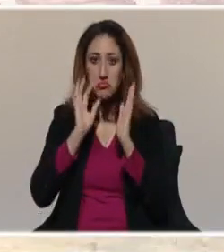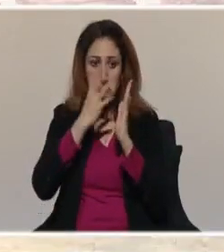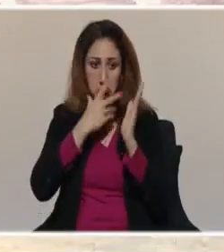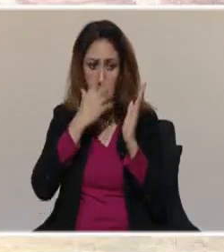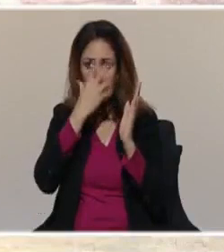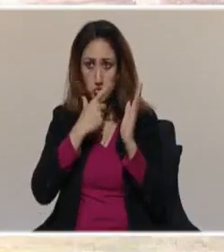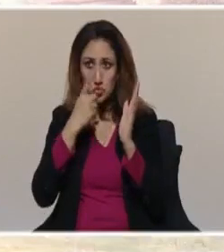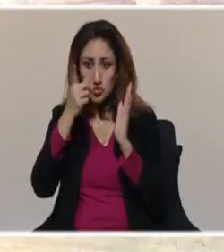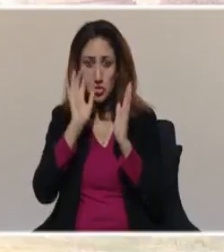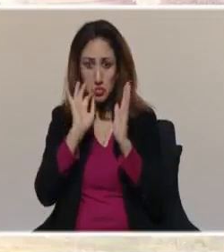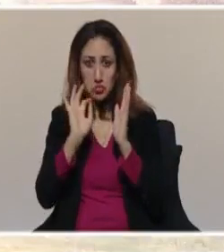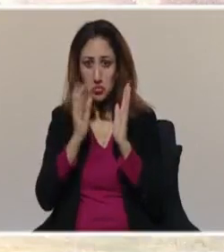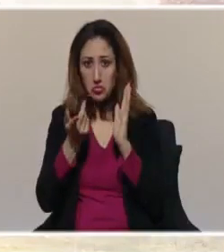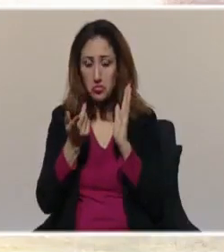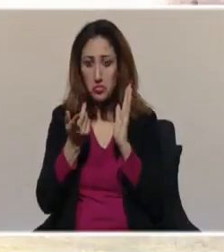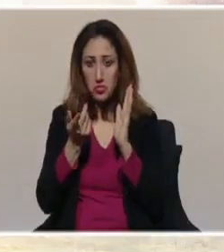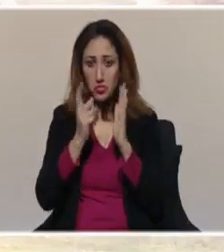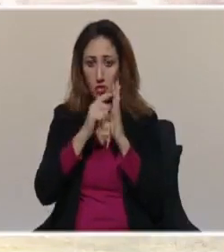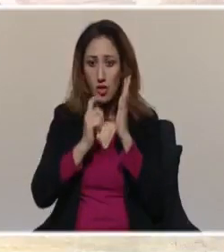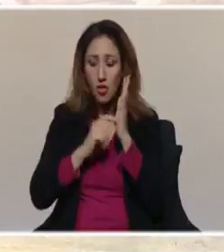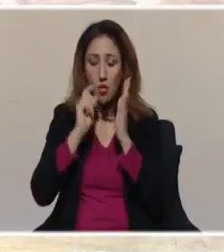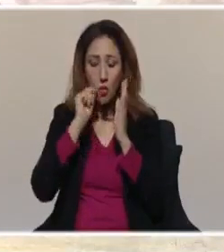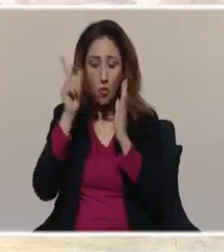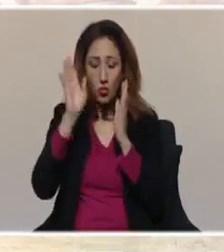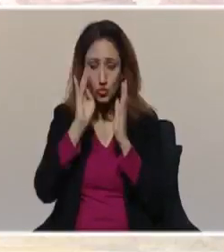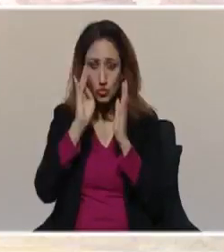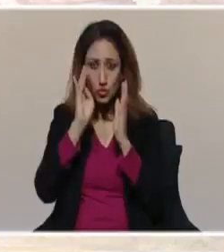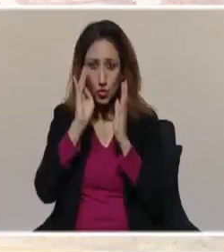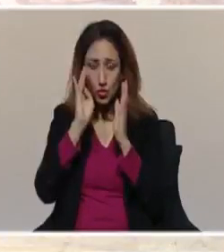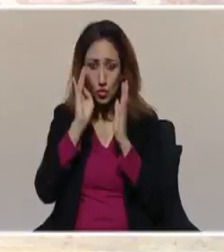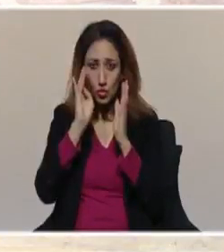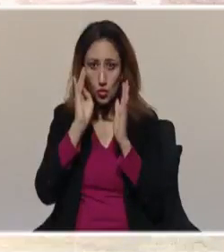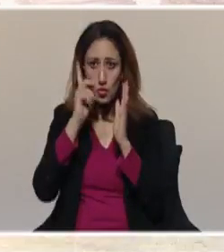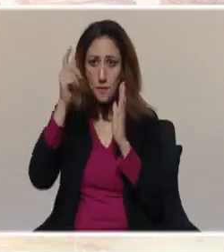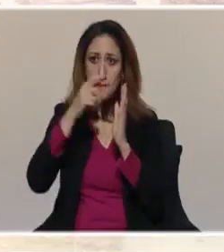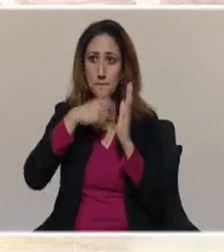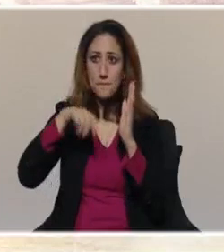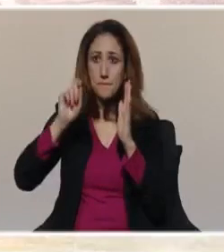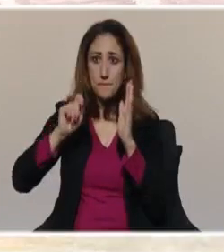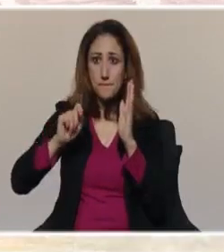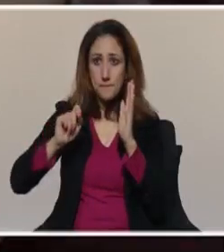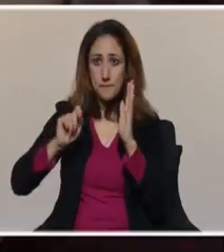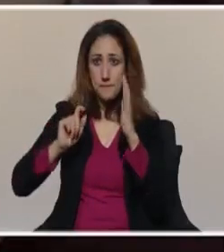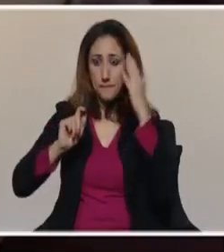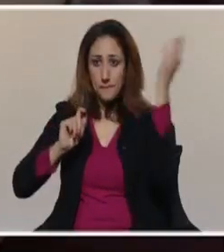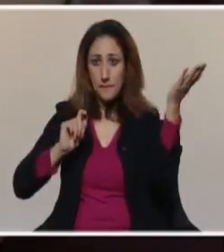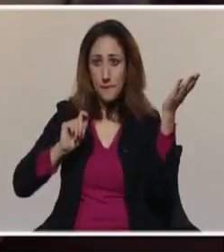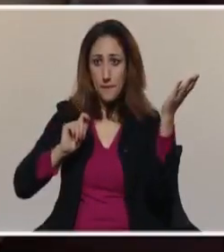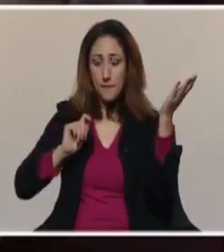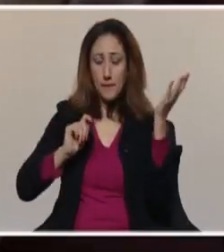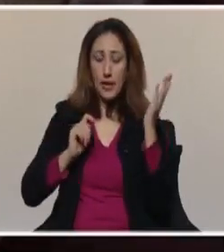حقيقية زواج. أول الوضع القانوني للزوج زي ما حضرتك عارفة إن هي اشتكته إن مقدم أو مديها قسيمة